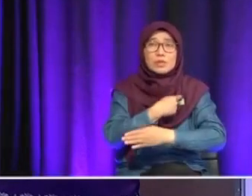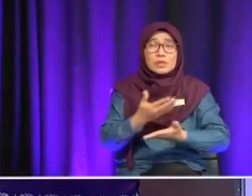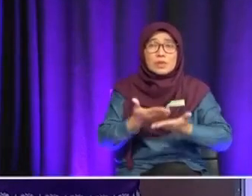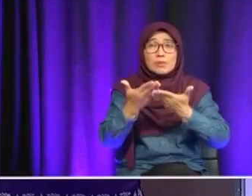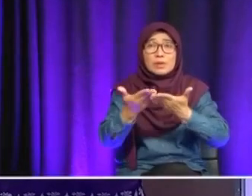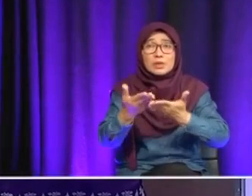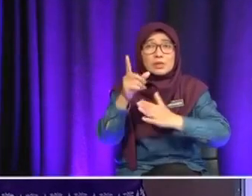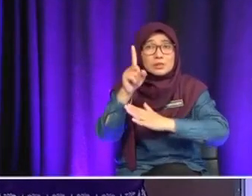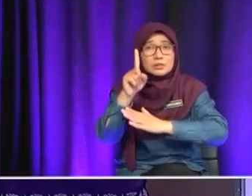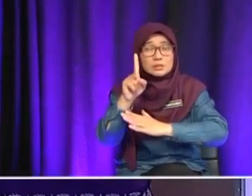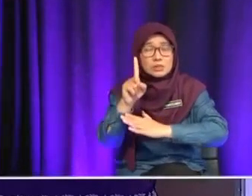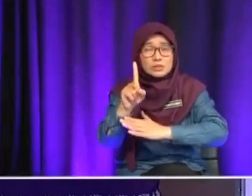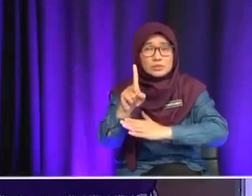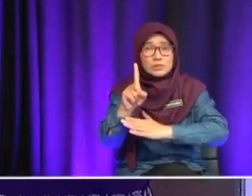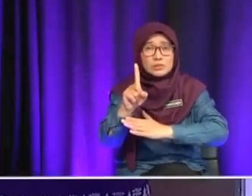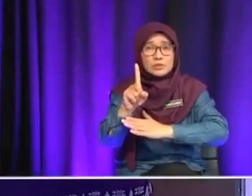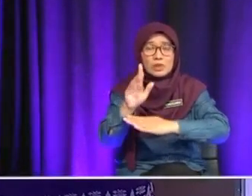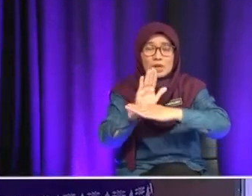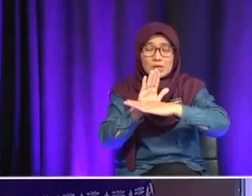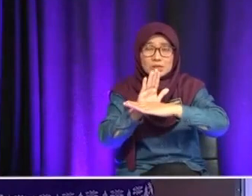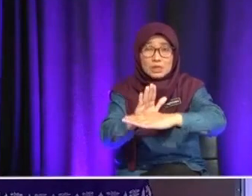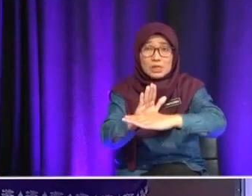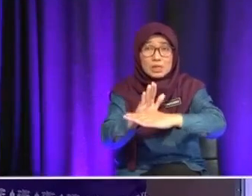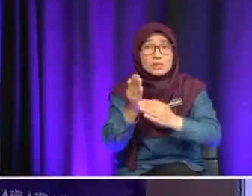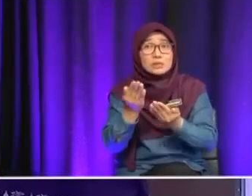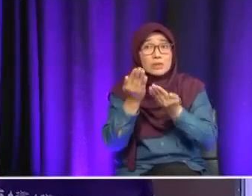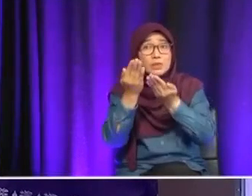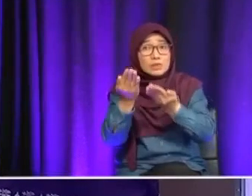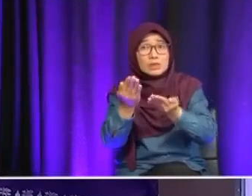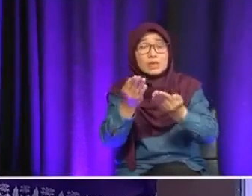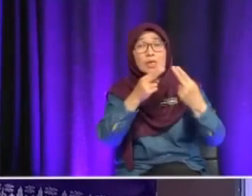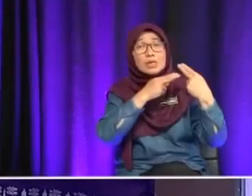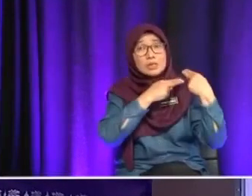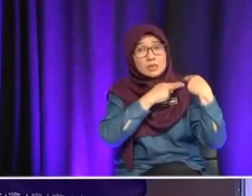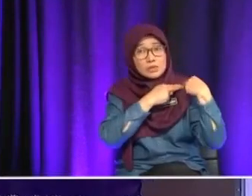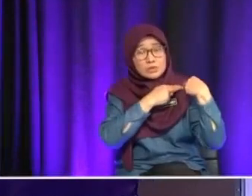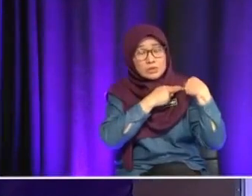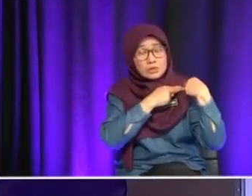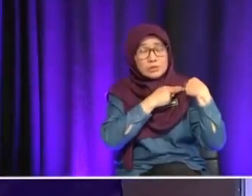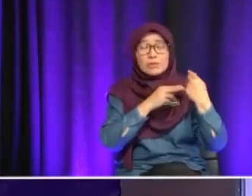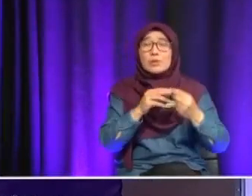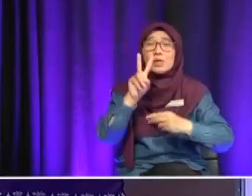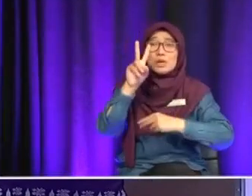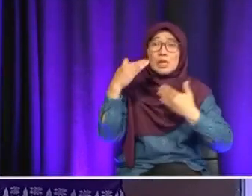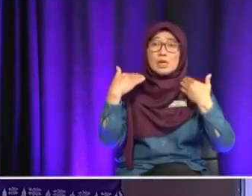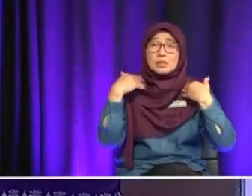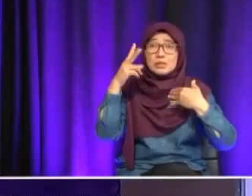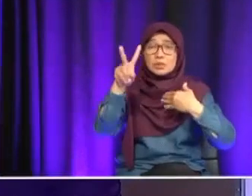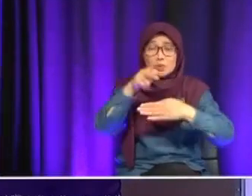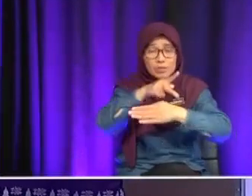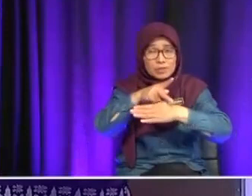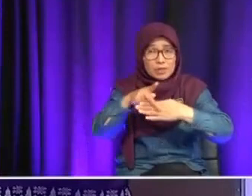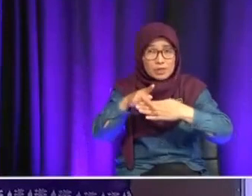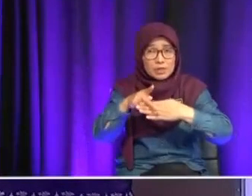satu orang kata jaminan tanggungjawab. Contohnya, apabila dua pihak ini dia dalam keadaan